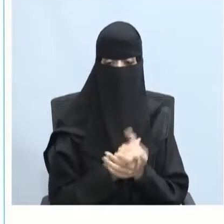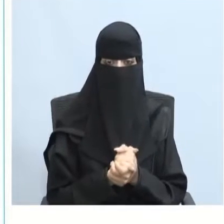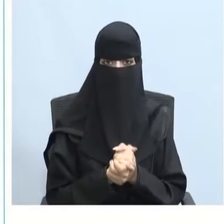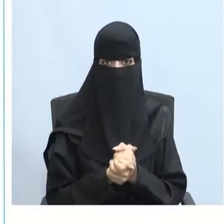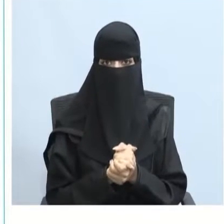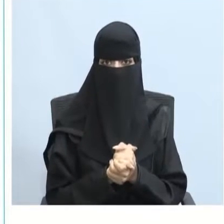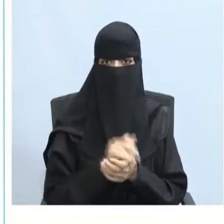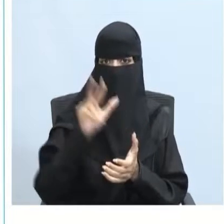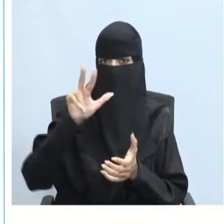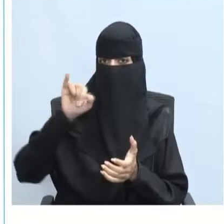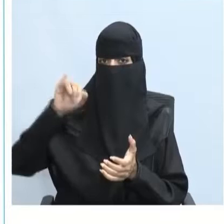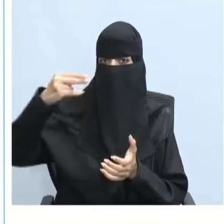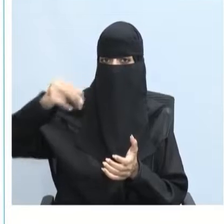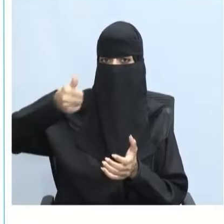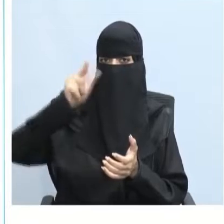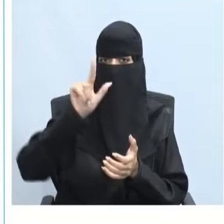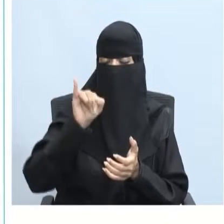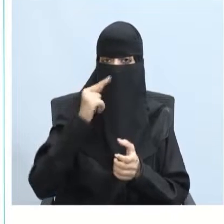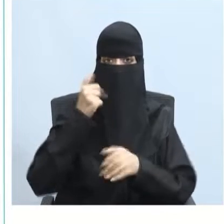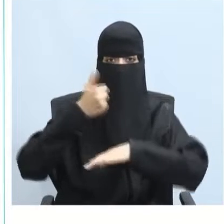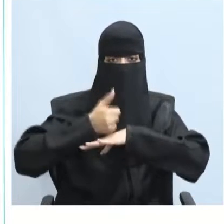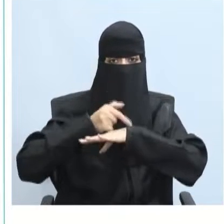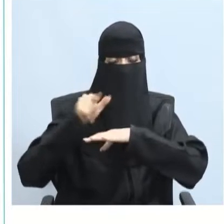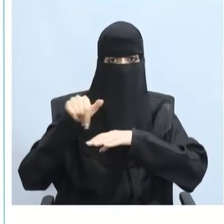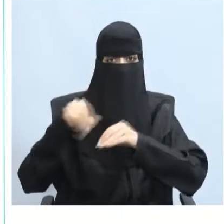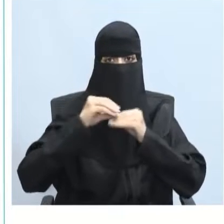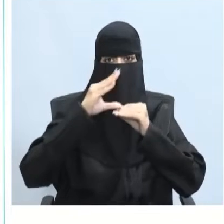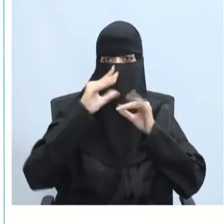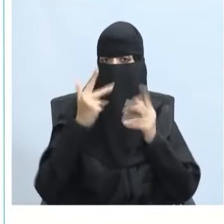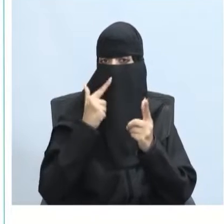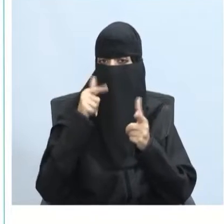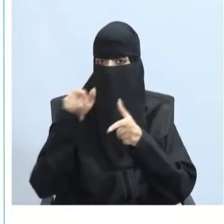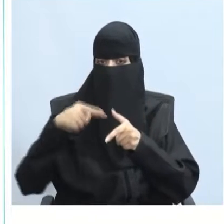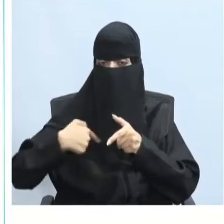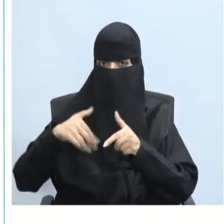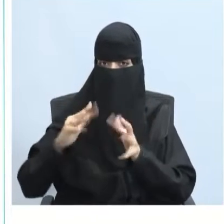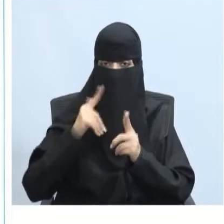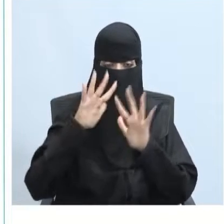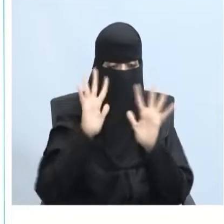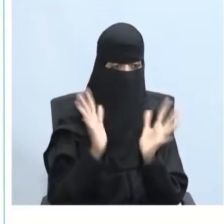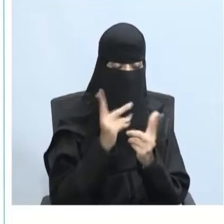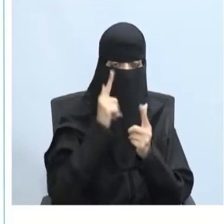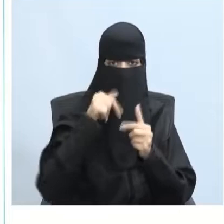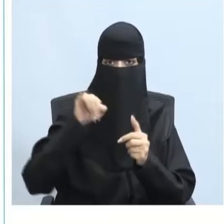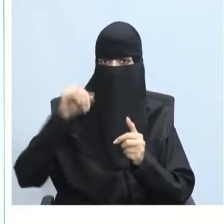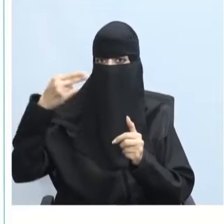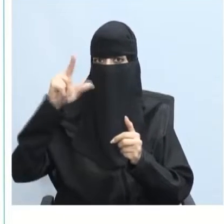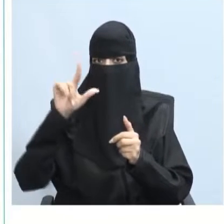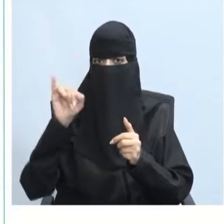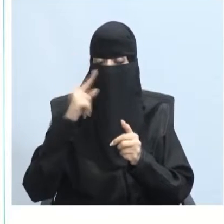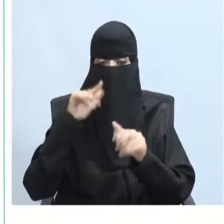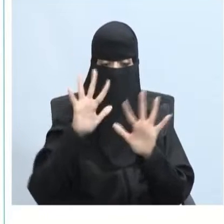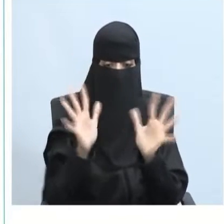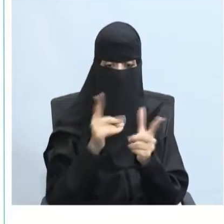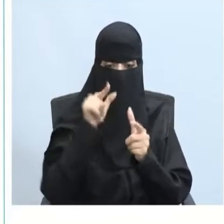لاين المعالم الرئيسه للمشروع في اداره المشروعات يعد اي معلم اي معلم من